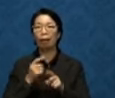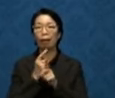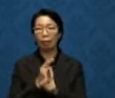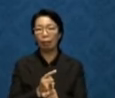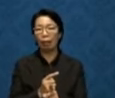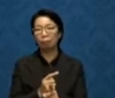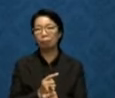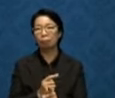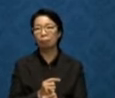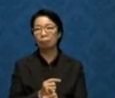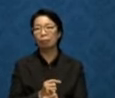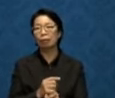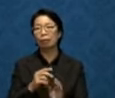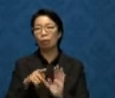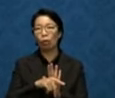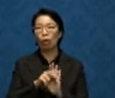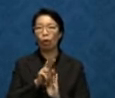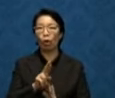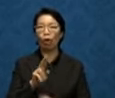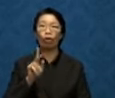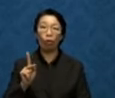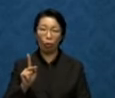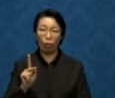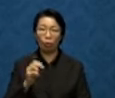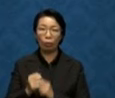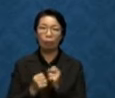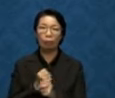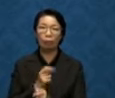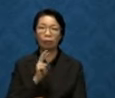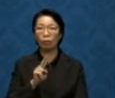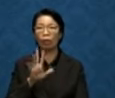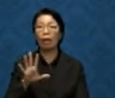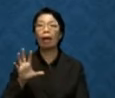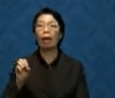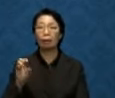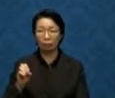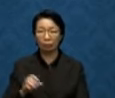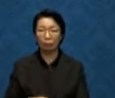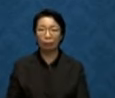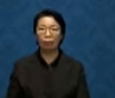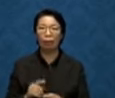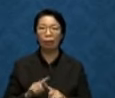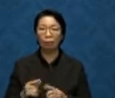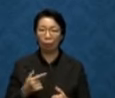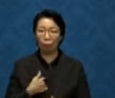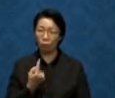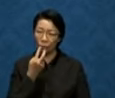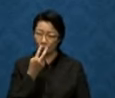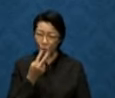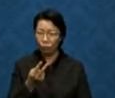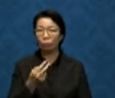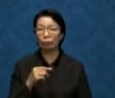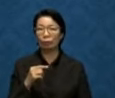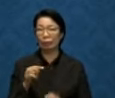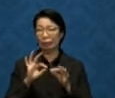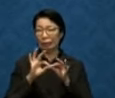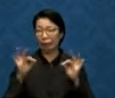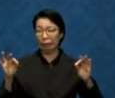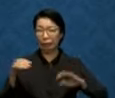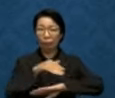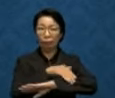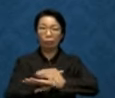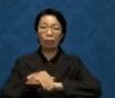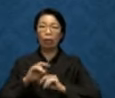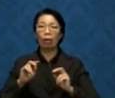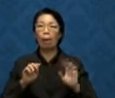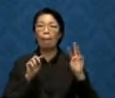กิจการพลังงานปี 2550ซึ่งมีหลายส่วนแต่ผลอยากจะชี้ตรงนี้ก็คือในข้อ